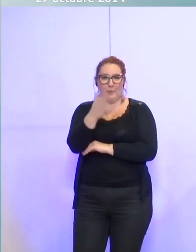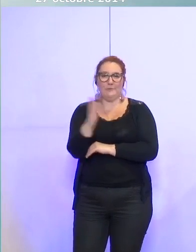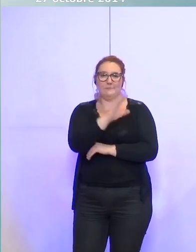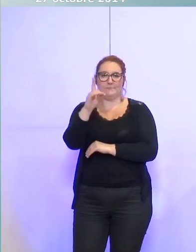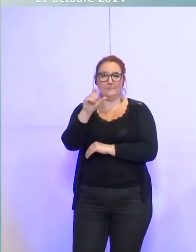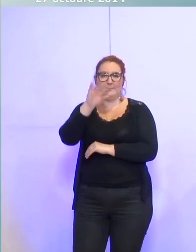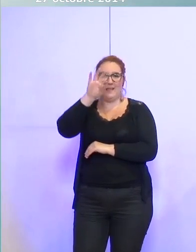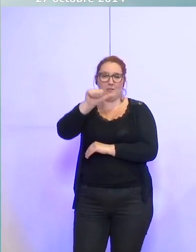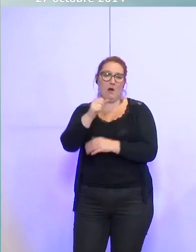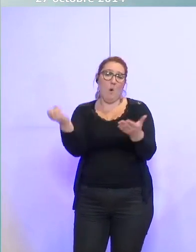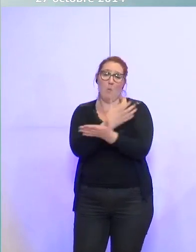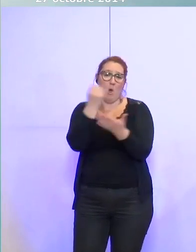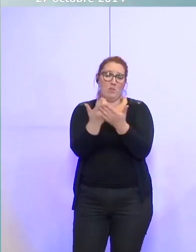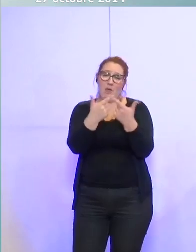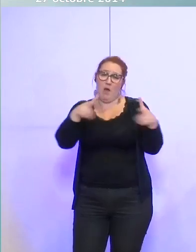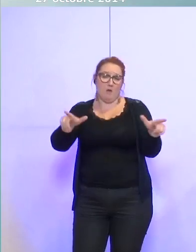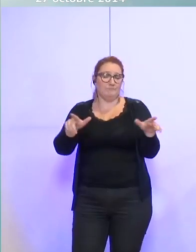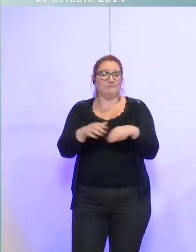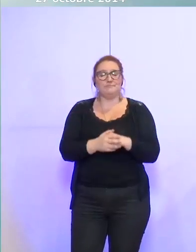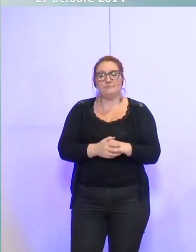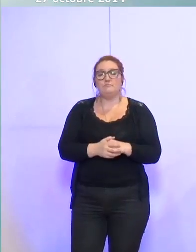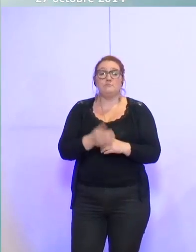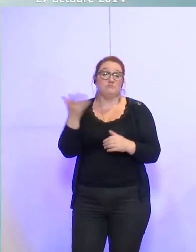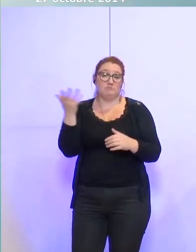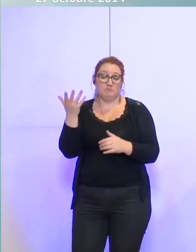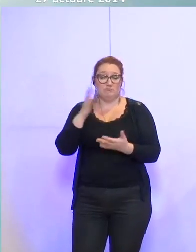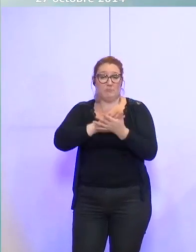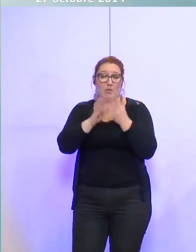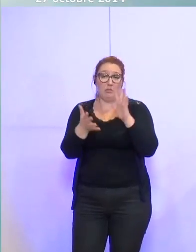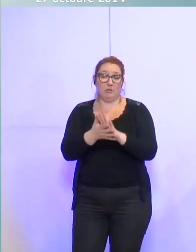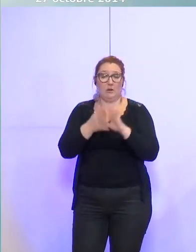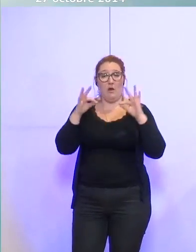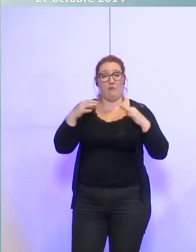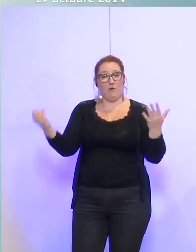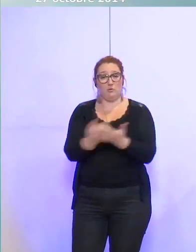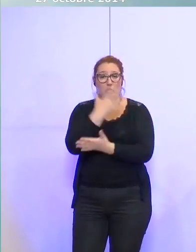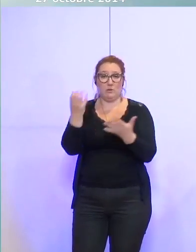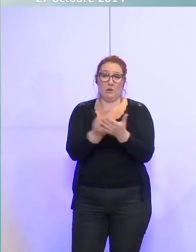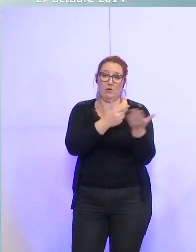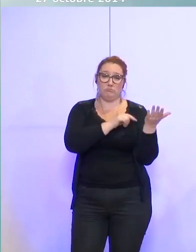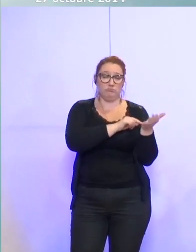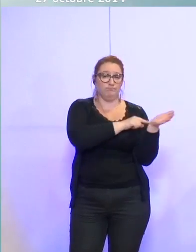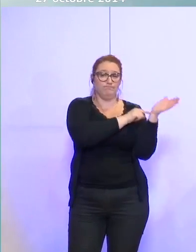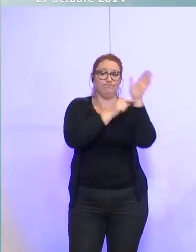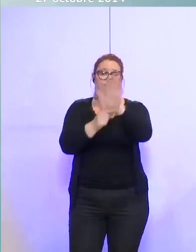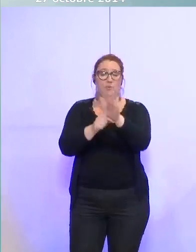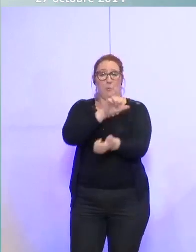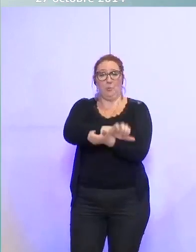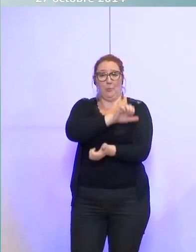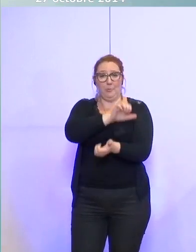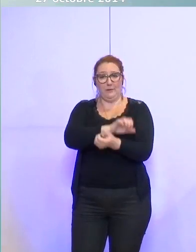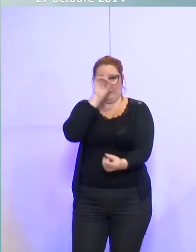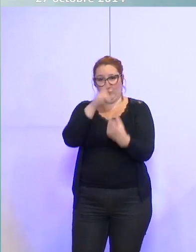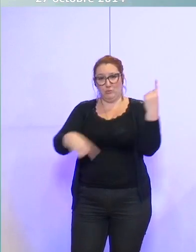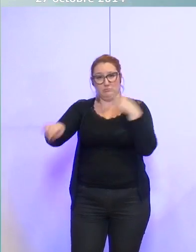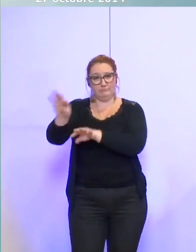une philosophie d'accès à l'information, une pratique de publication de données librement accessibles et exploitables. C'est